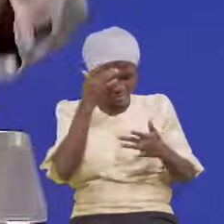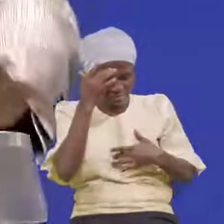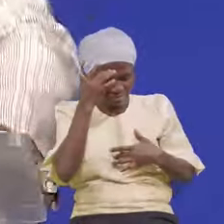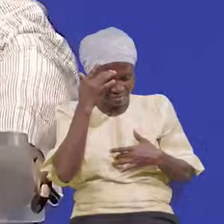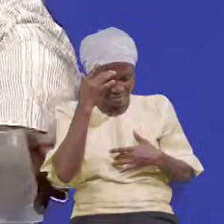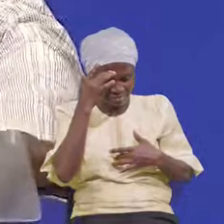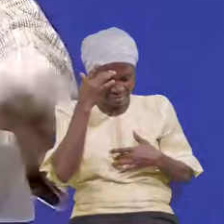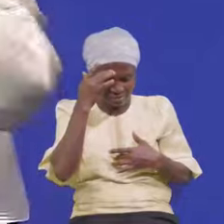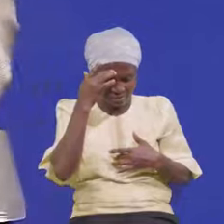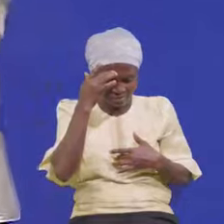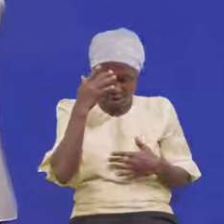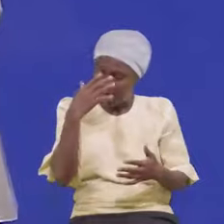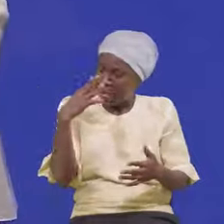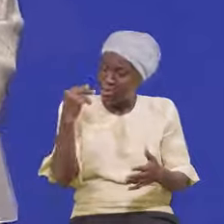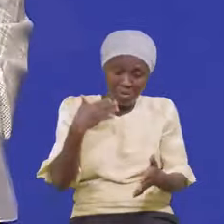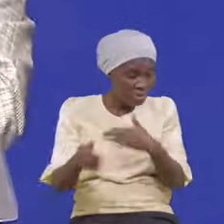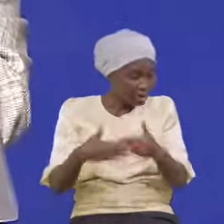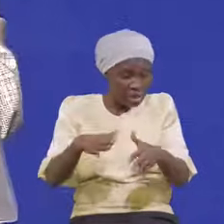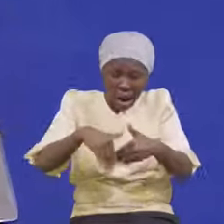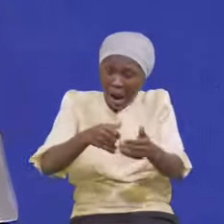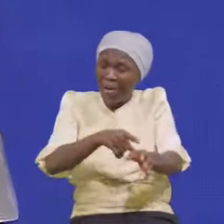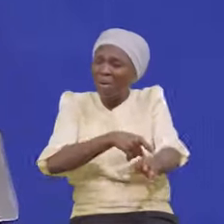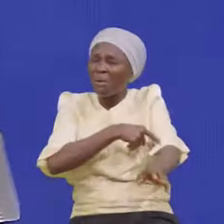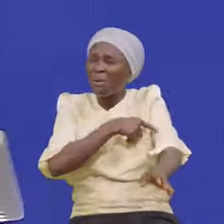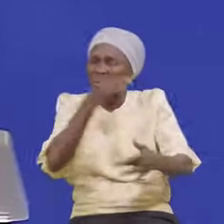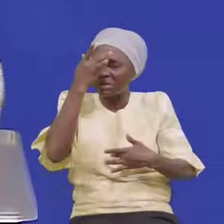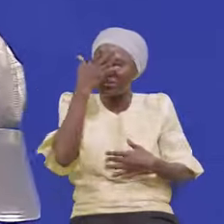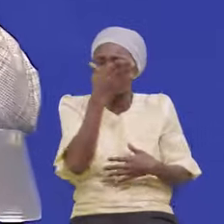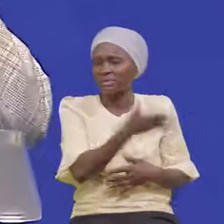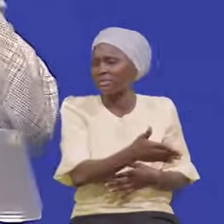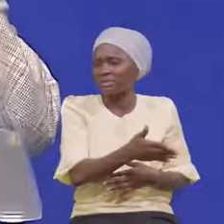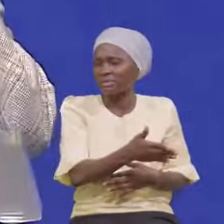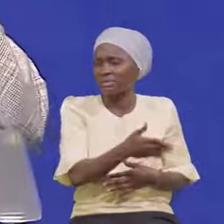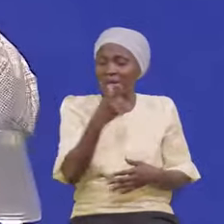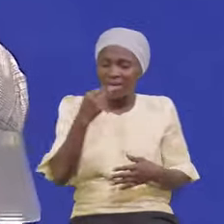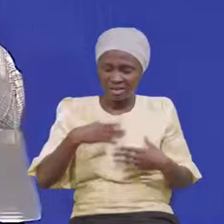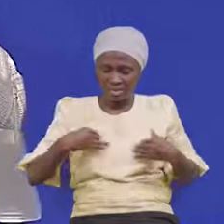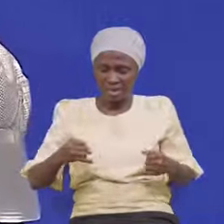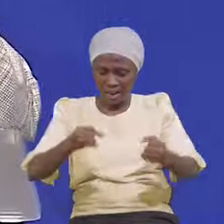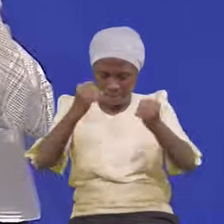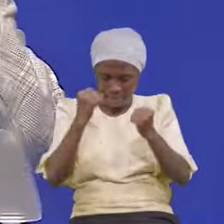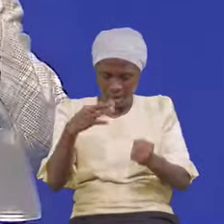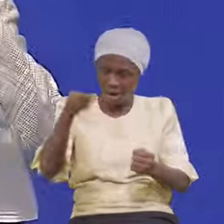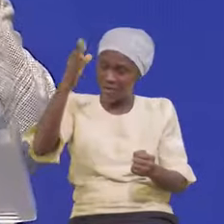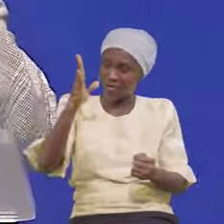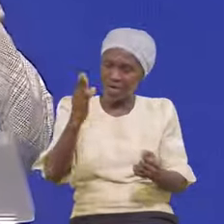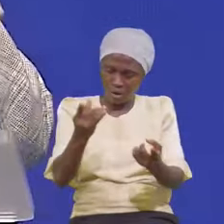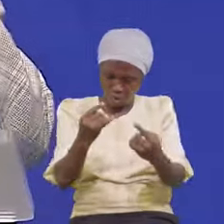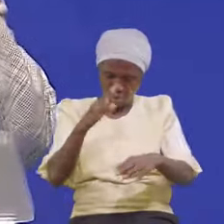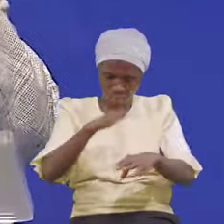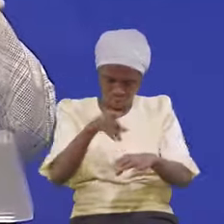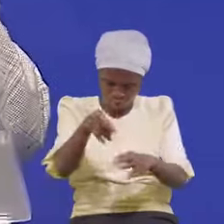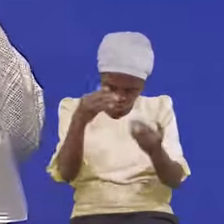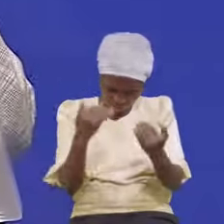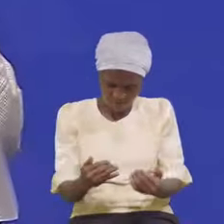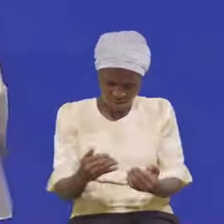however long it has been there, ఎంత కాలంగా సమస్య ఉన్నా, the healing power of God is coming upon you now. దేవుని స్వస్థత శక్తి ఇప్పుడు